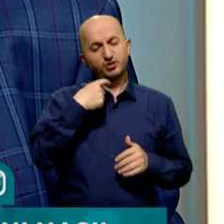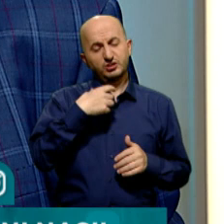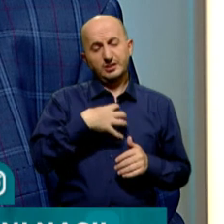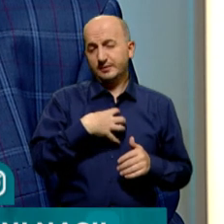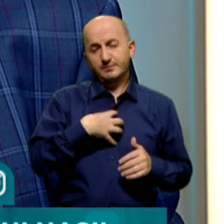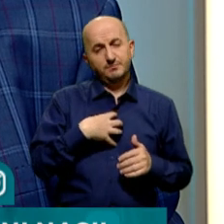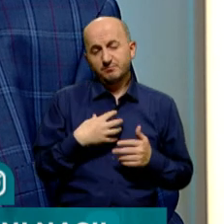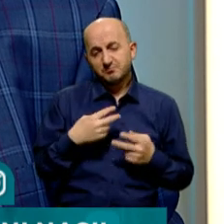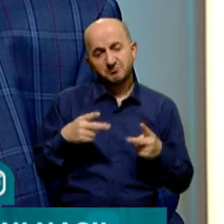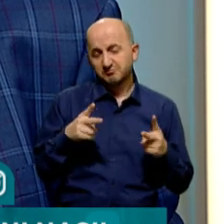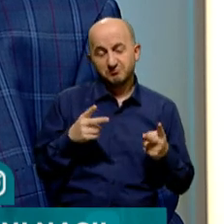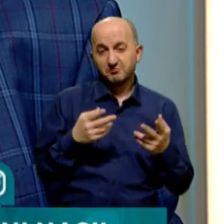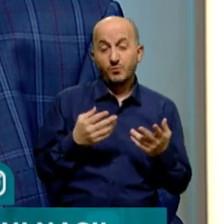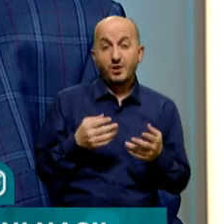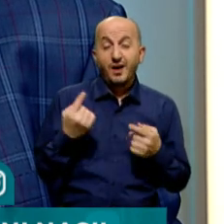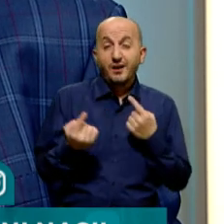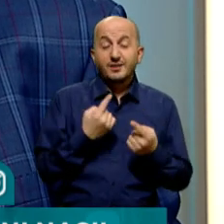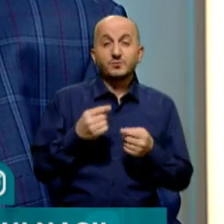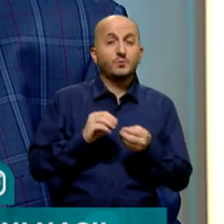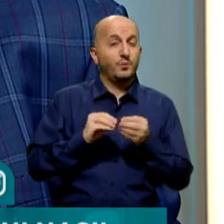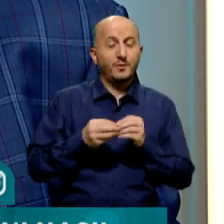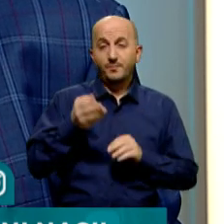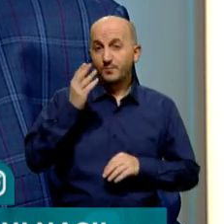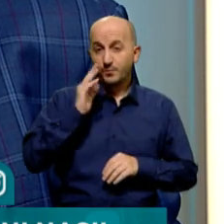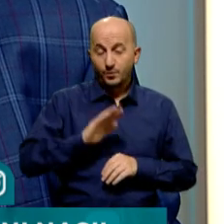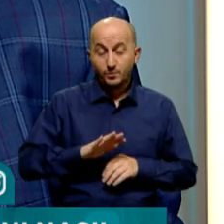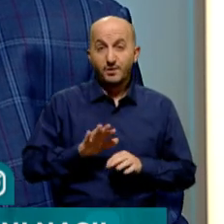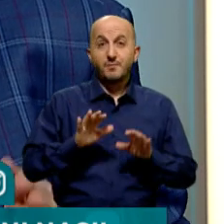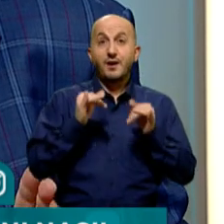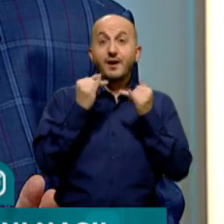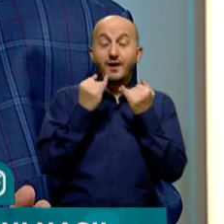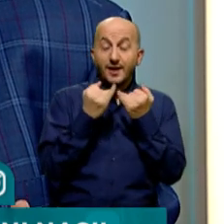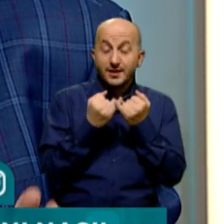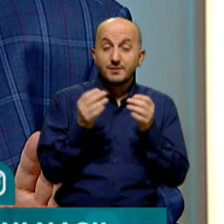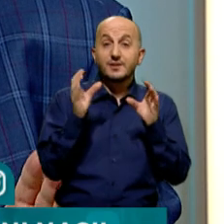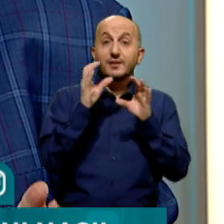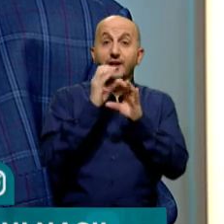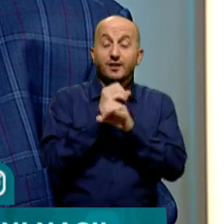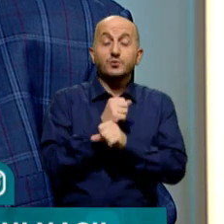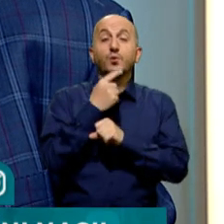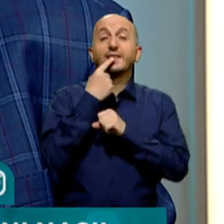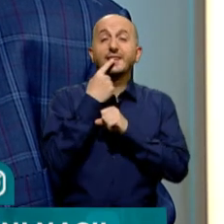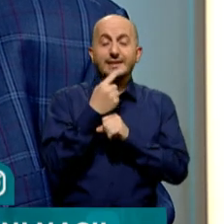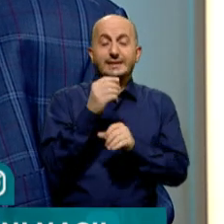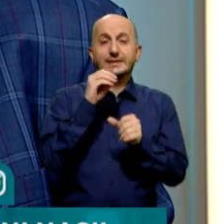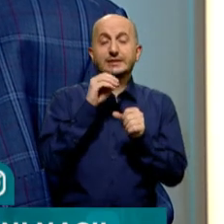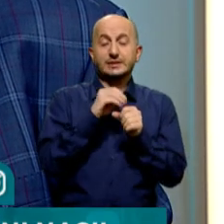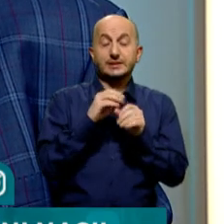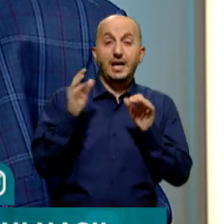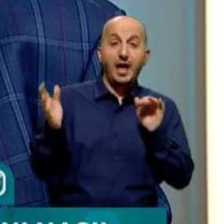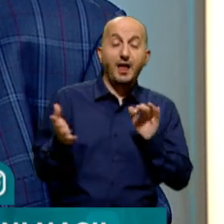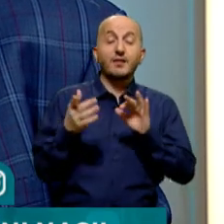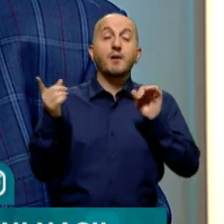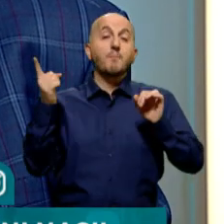kadar kılabilir. Bunda herhangi bir sakınca yok. Ama kardeşimiz teheccüd dediği için demek ki en meşhur